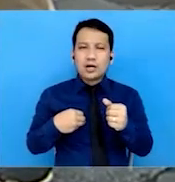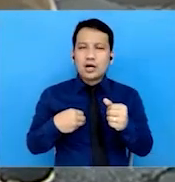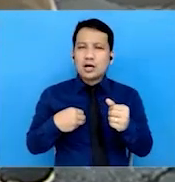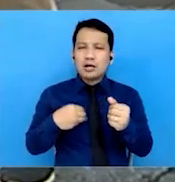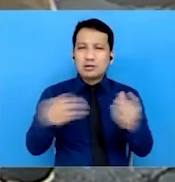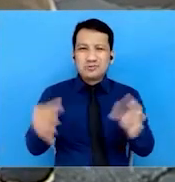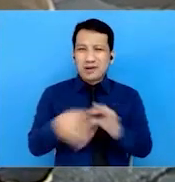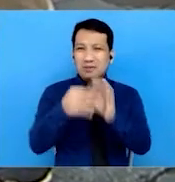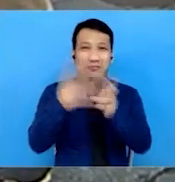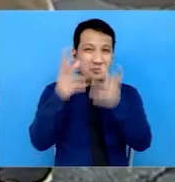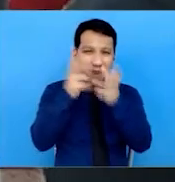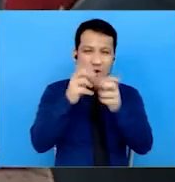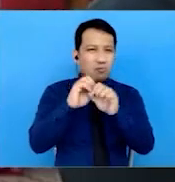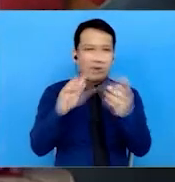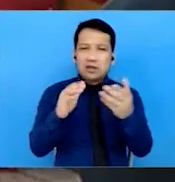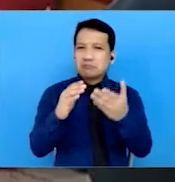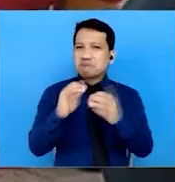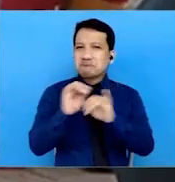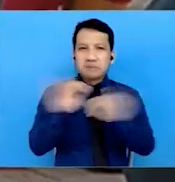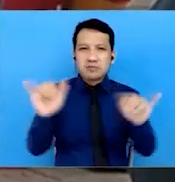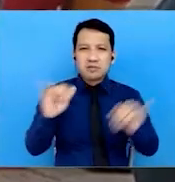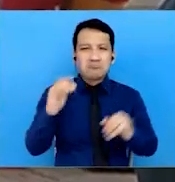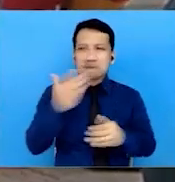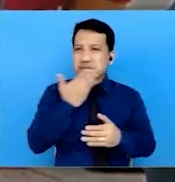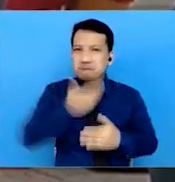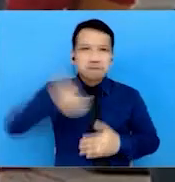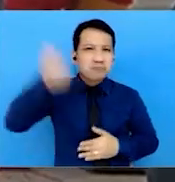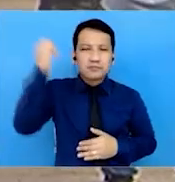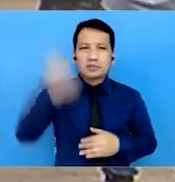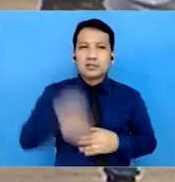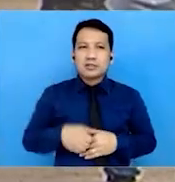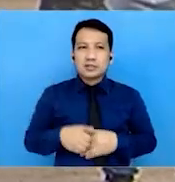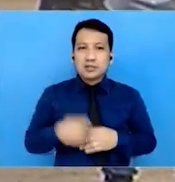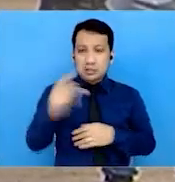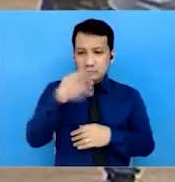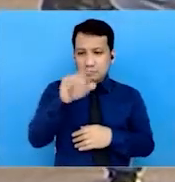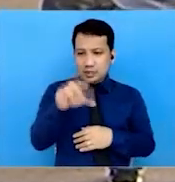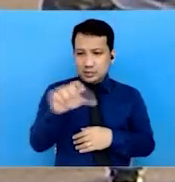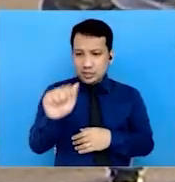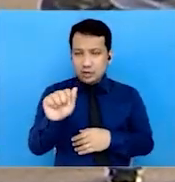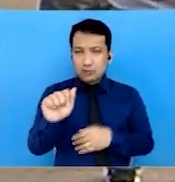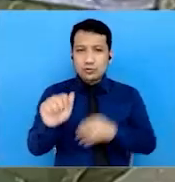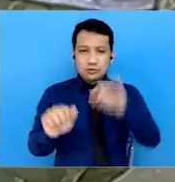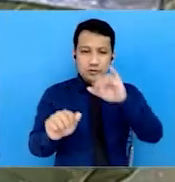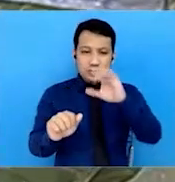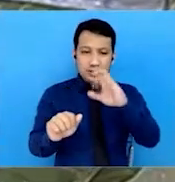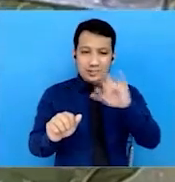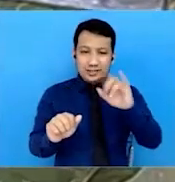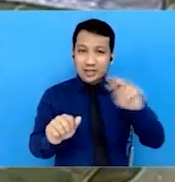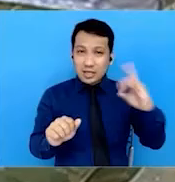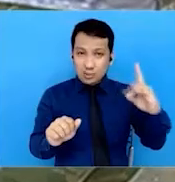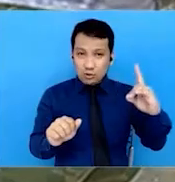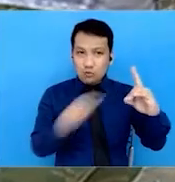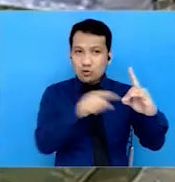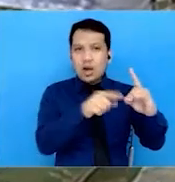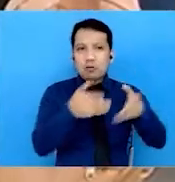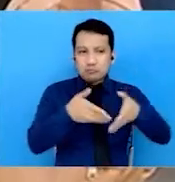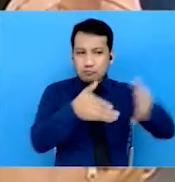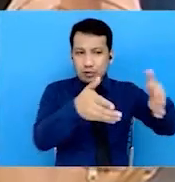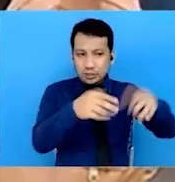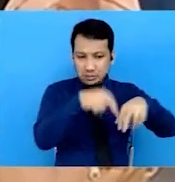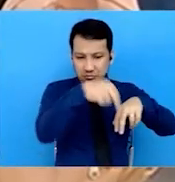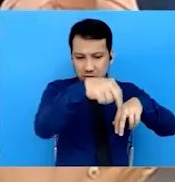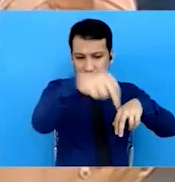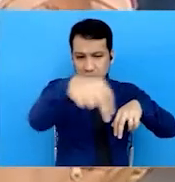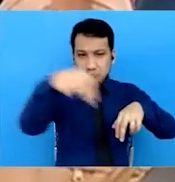hindi makakakompleto ng bakuna sa Plaza Miranda, Plaza San Juan, at sa kahabaan ng Carriedo Street na lang sila pinapayagang manatili.